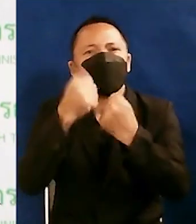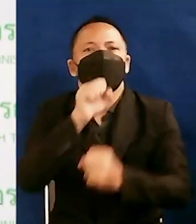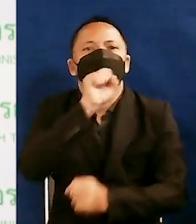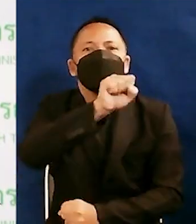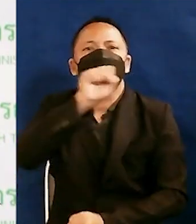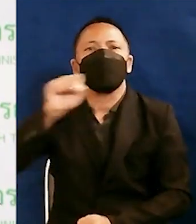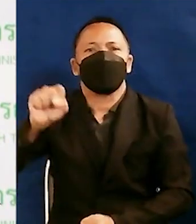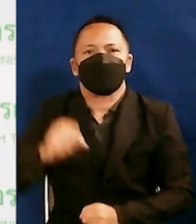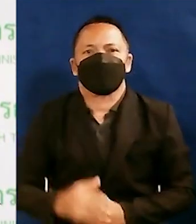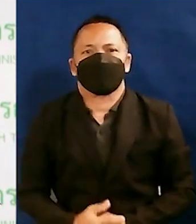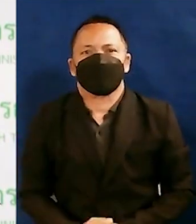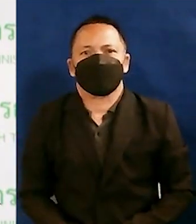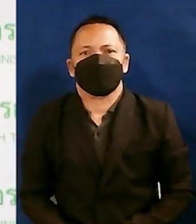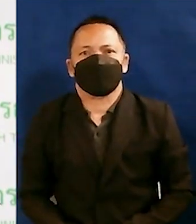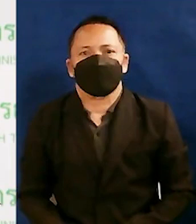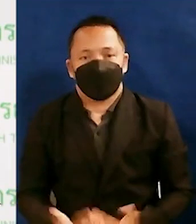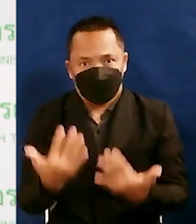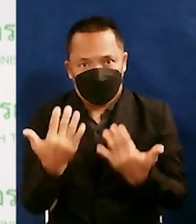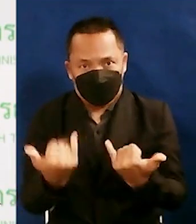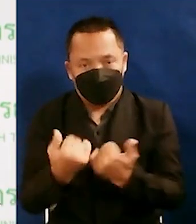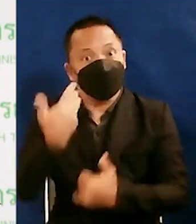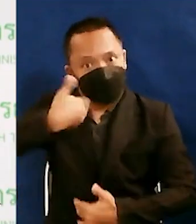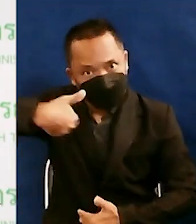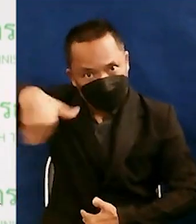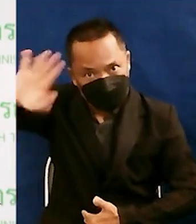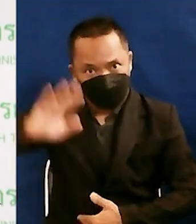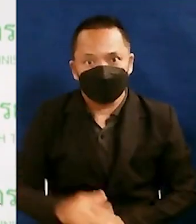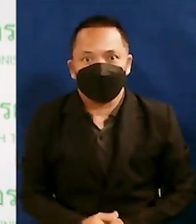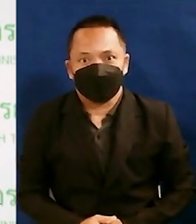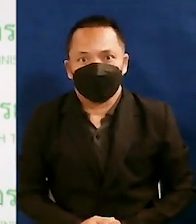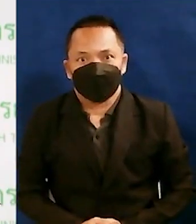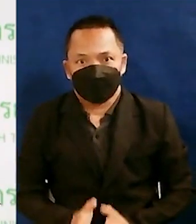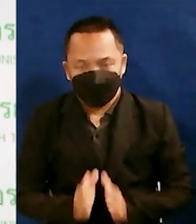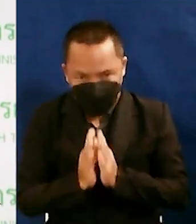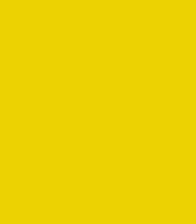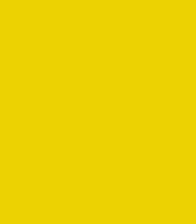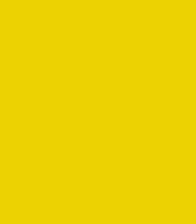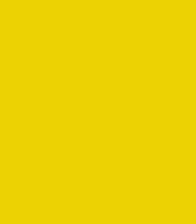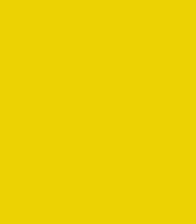สส.ค่ะและในวันนี้นะคะลาไปก่อนค่ะสวัสดีค่ะ